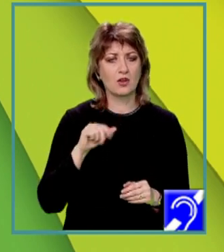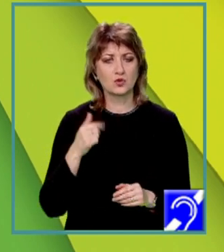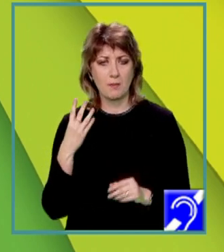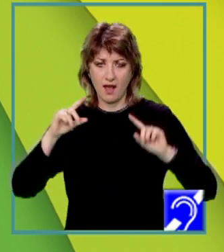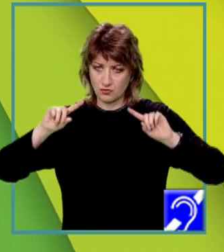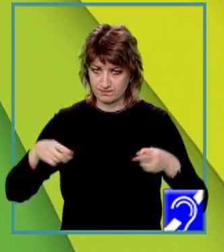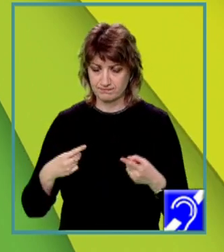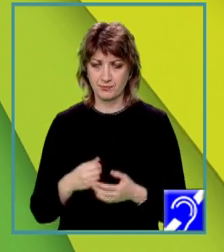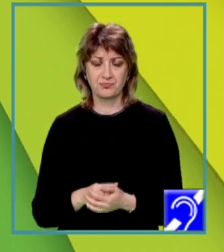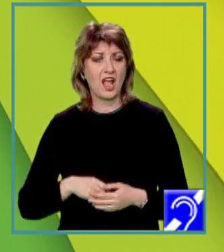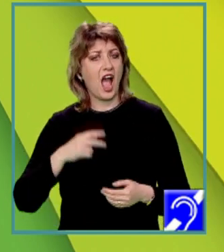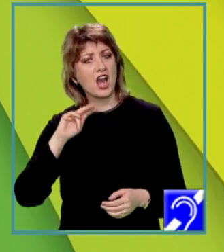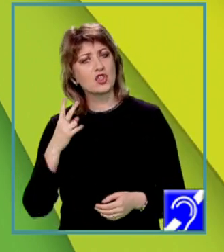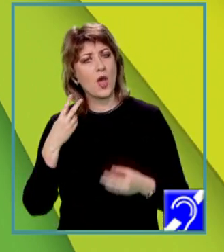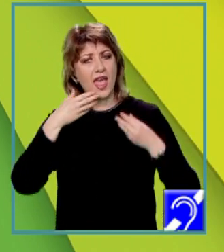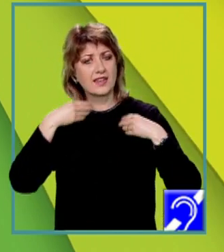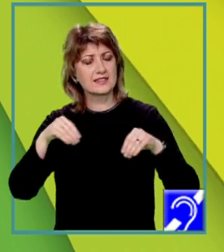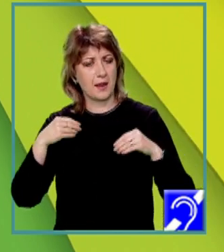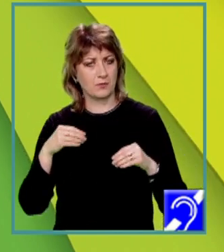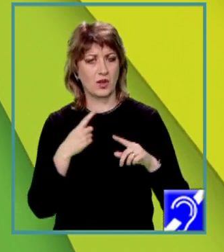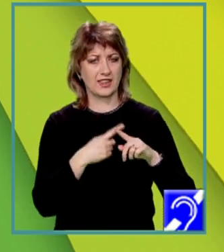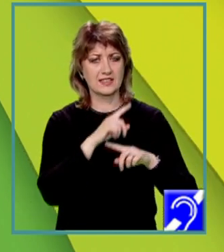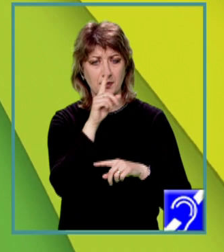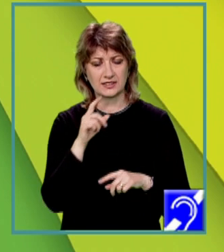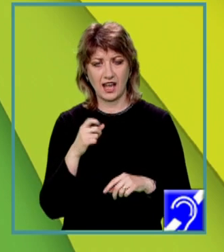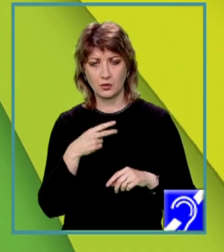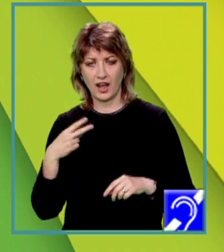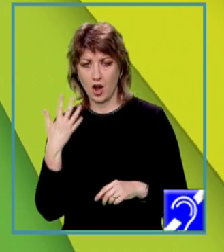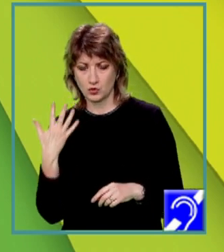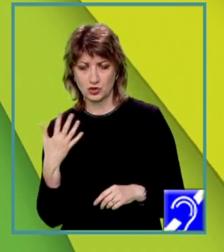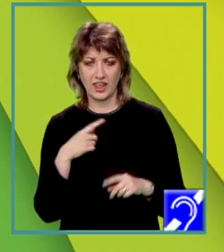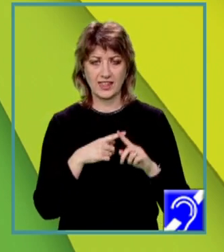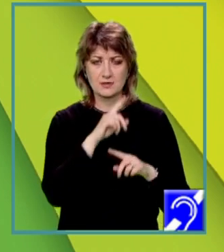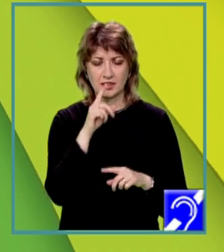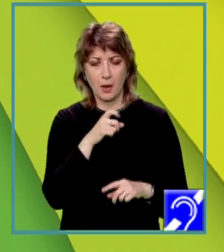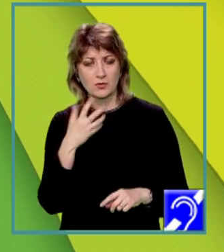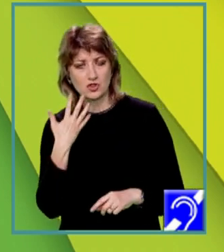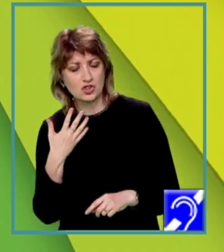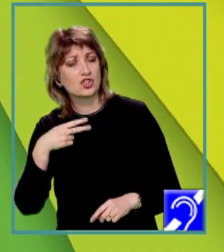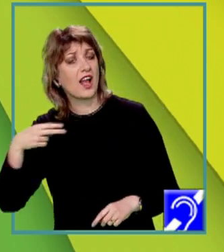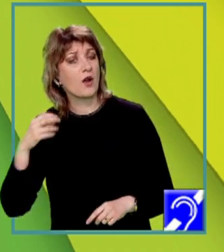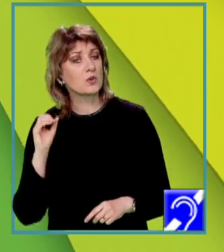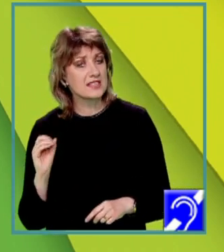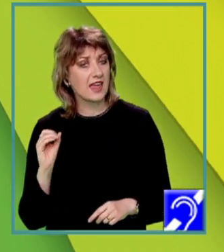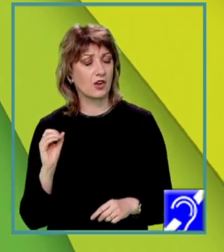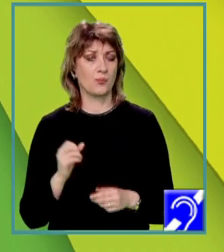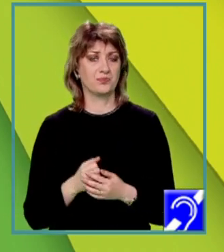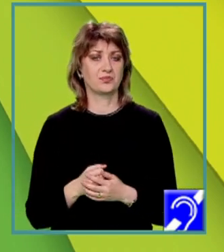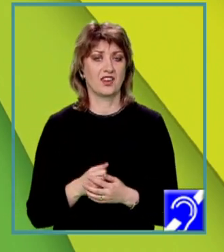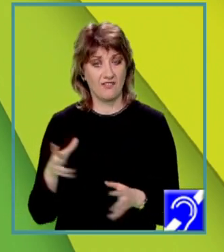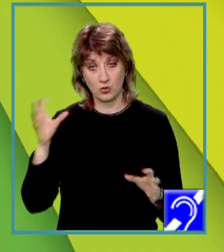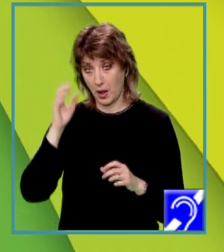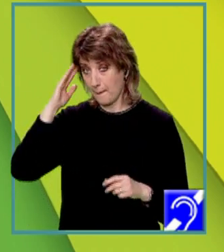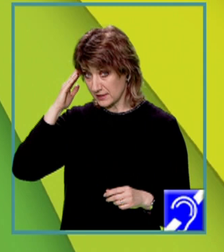al doilea exemplu x pătrat egal cu cinci egal cu x pătrat minus cinci este egal cu zero aici să vă aduc aminte